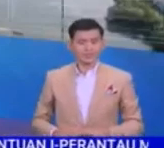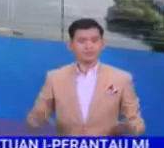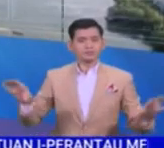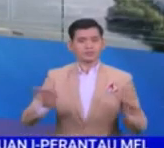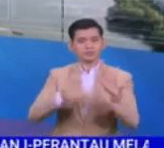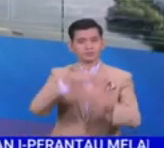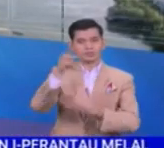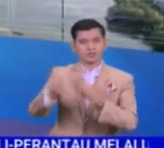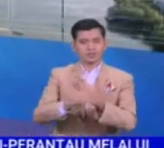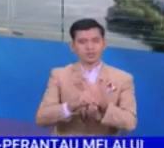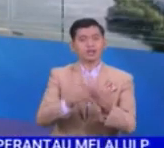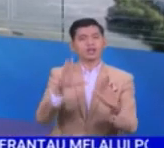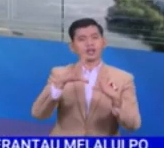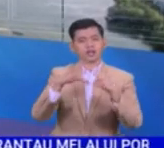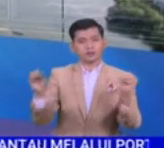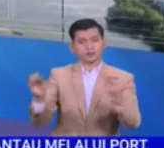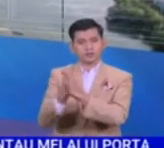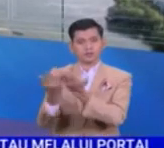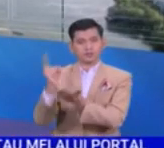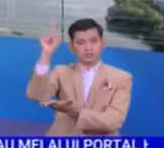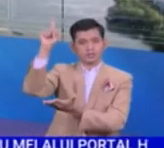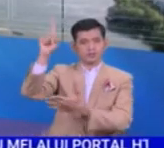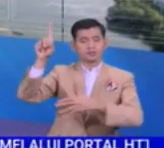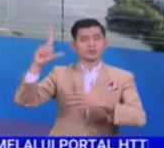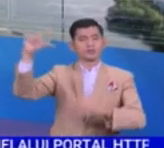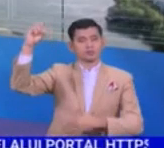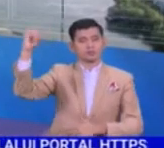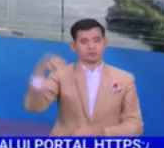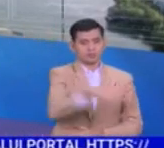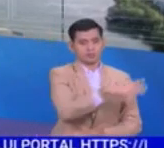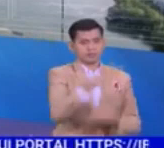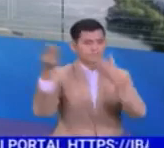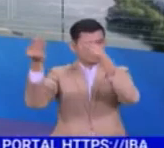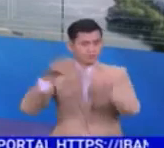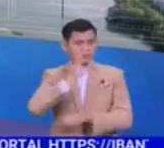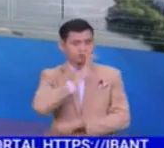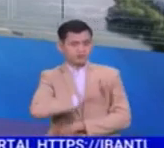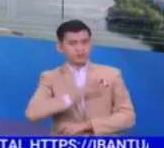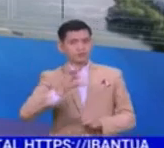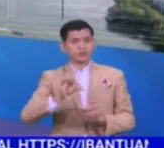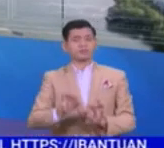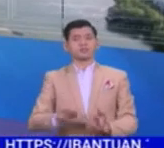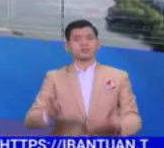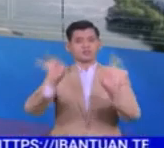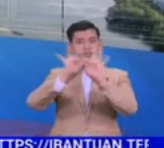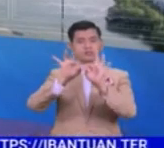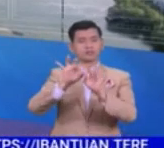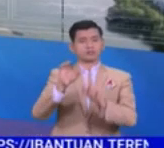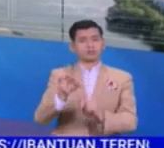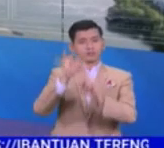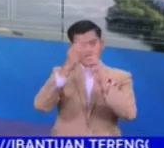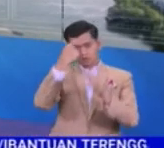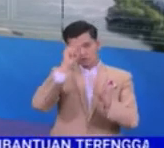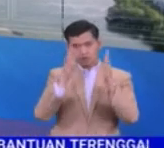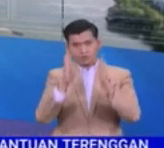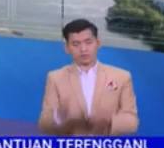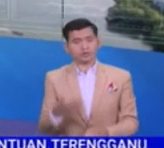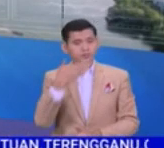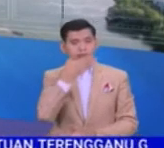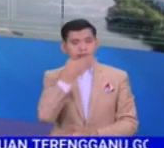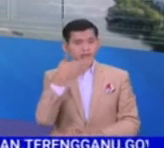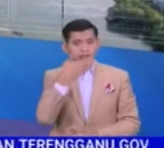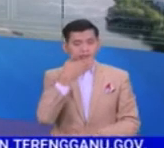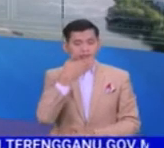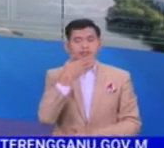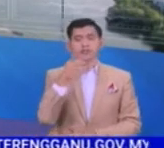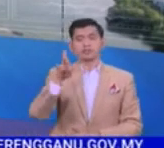Penganjuran program Khatam Al-Quran sepanjang bulan Ramadan banyak memberi manfaat terutamanya kepada golongan muda. Menurut Adun Lumadan